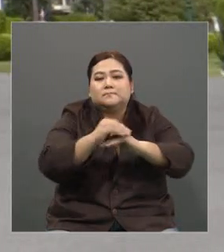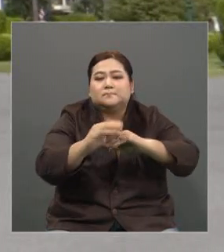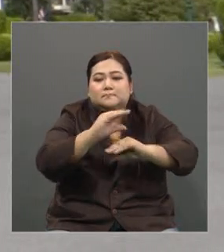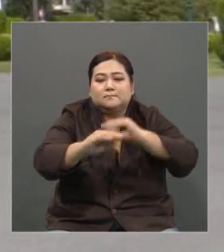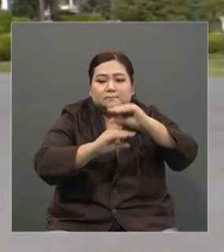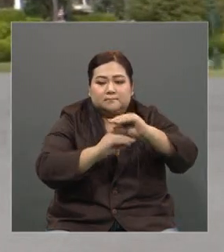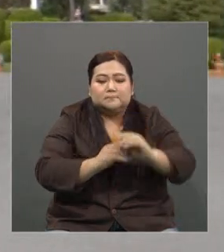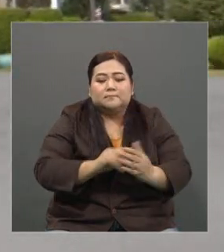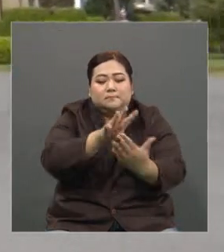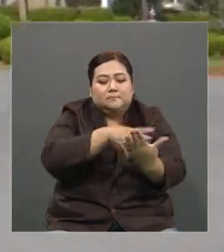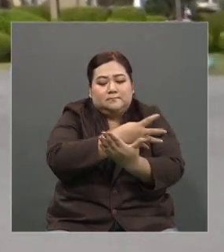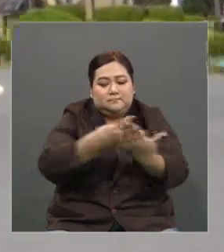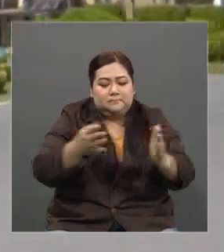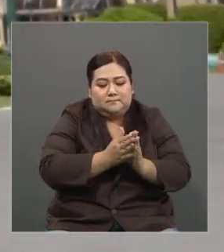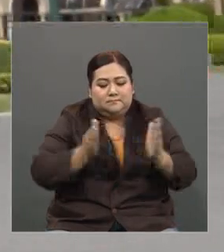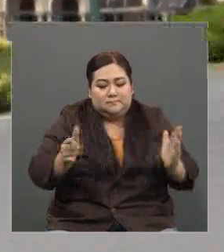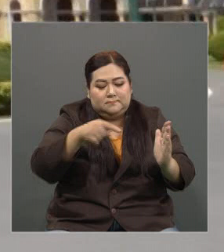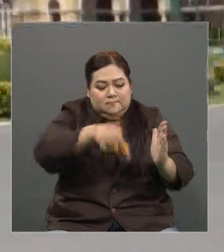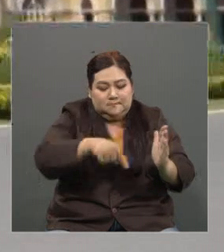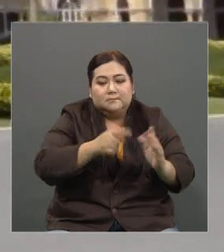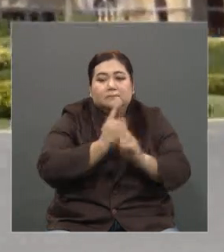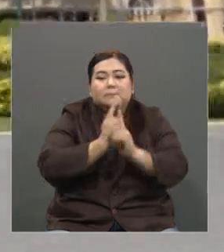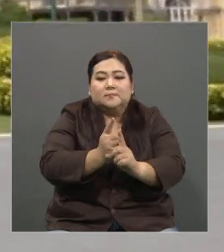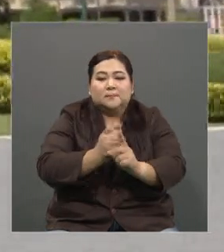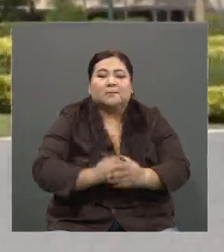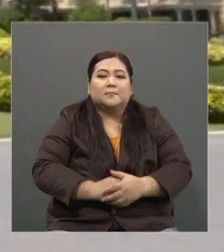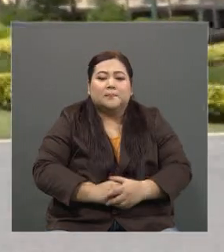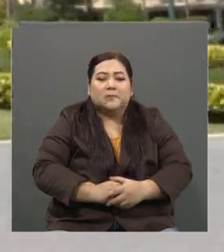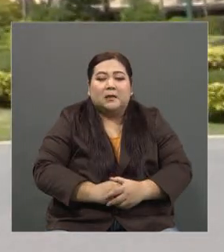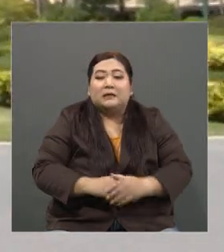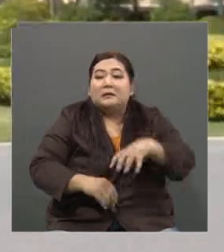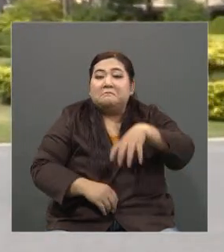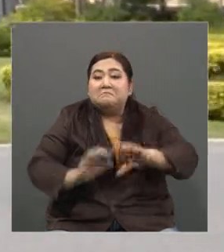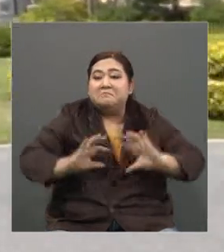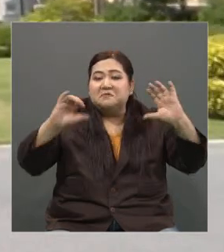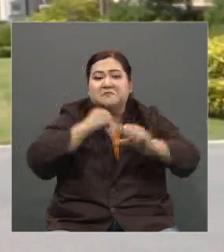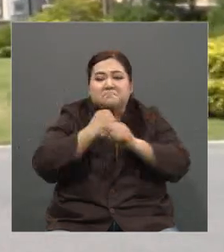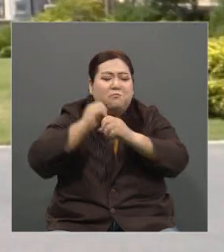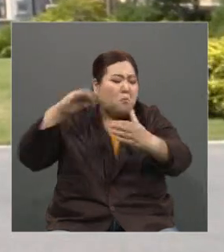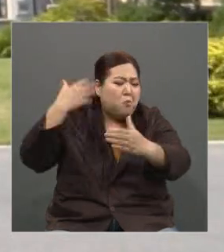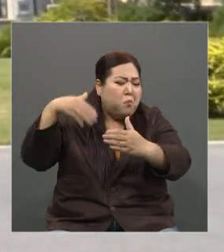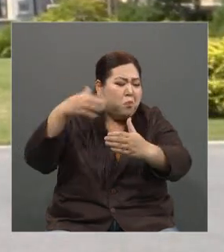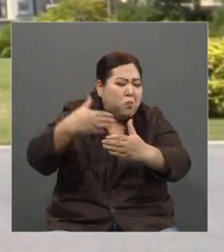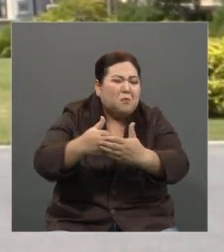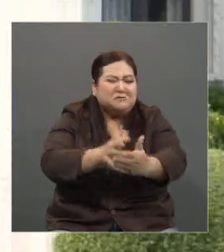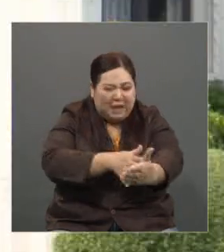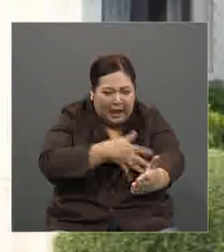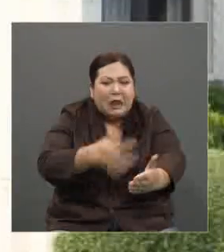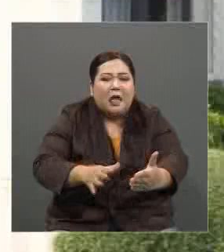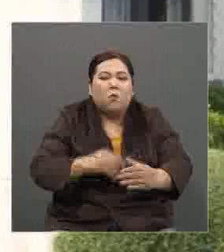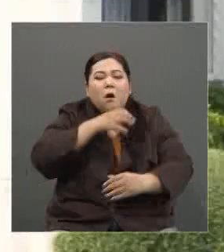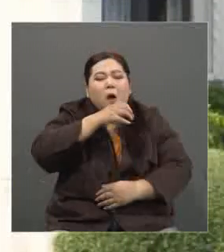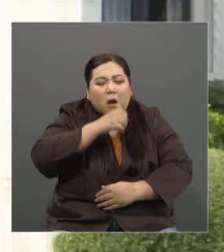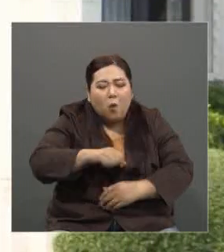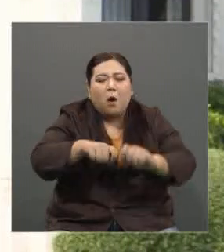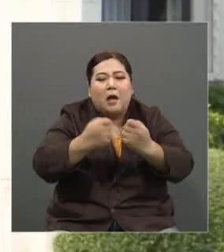ปรุภูมิทัษ์ภายใทำเรีบรัฐบาลกับอย่ทบอกไปใช้งานมาหายปีนะมันก็เสือม sónมไปตามการเวลาตาม Tag